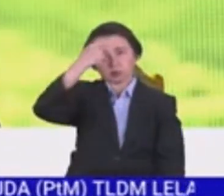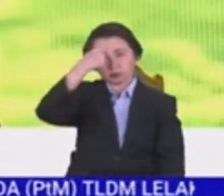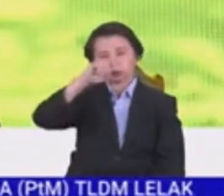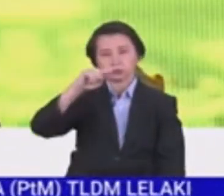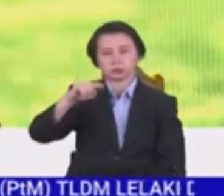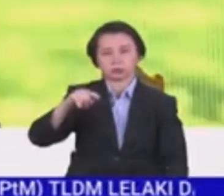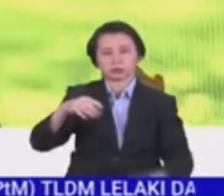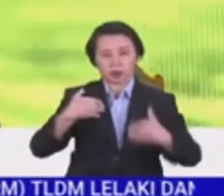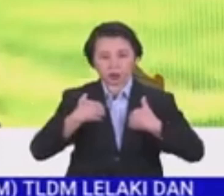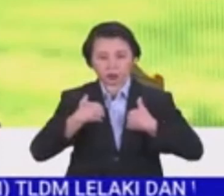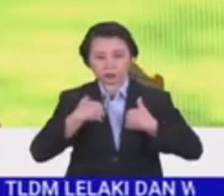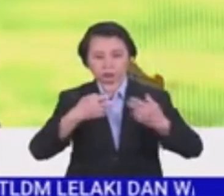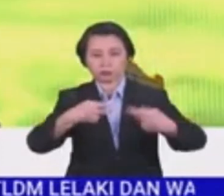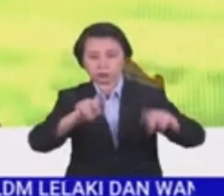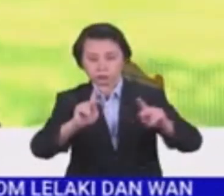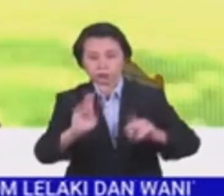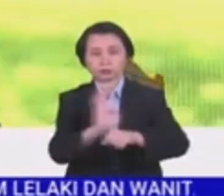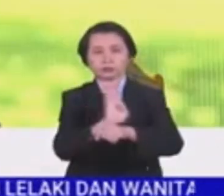mewujudkan ruang